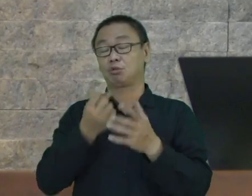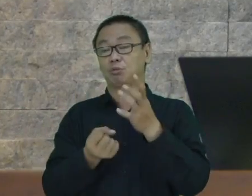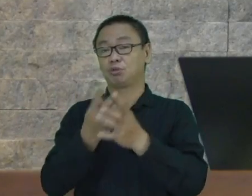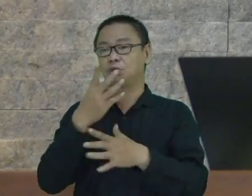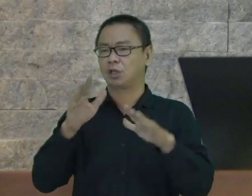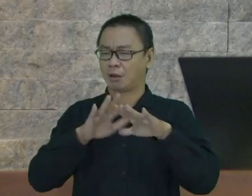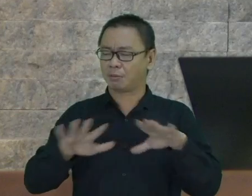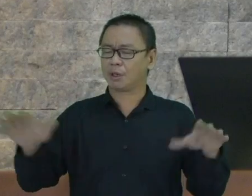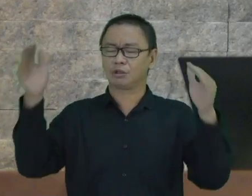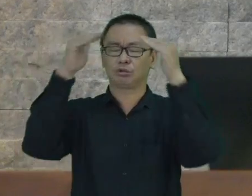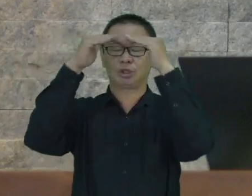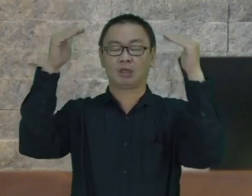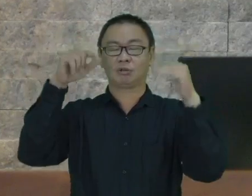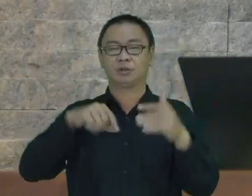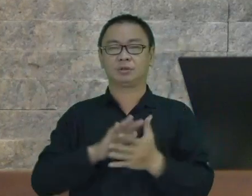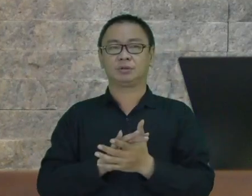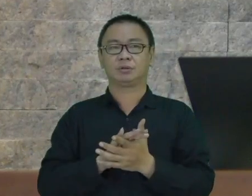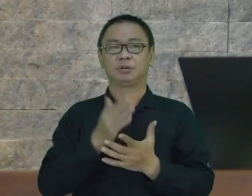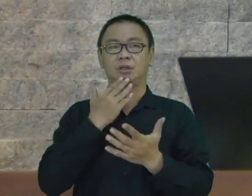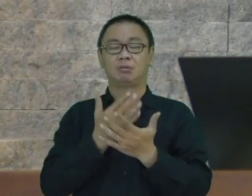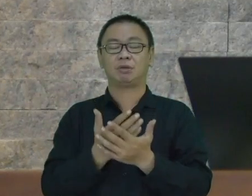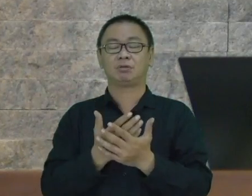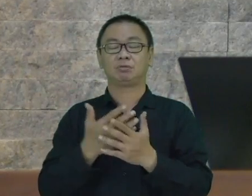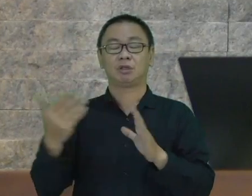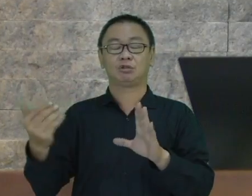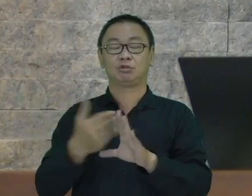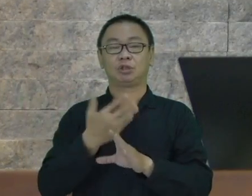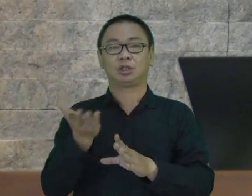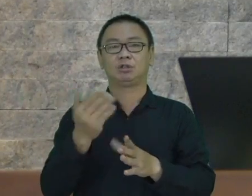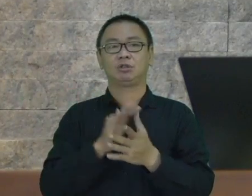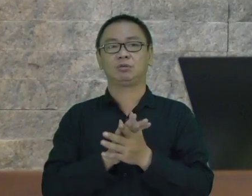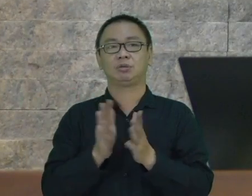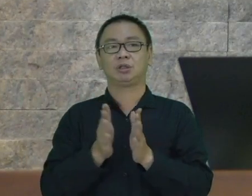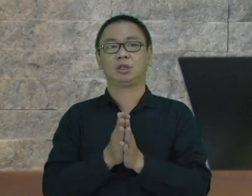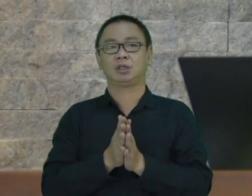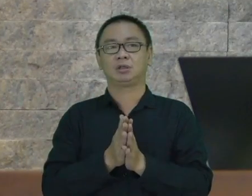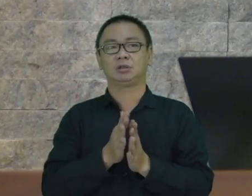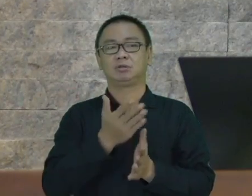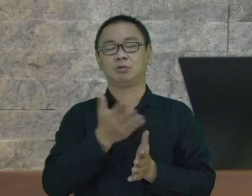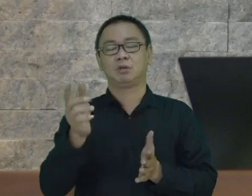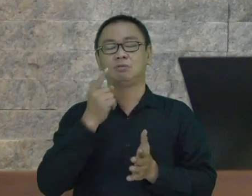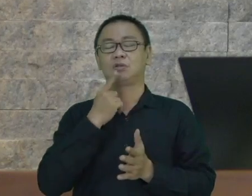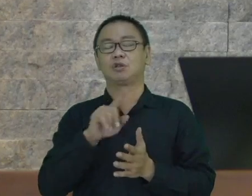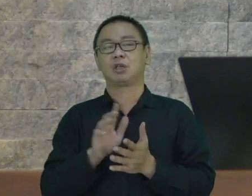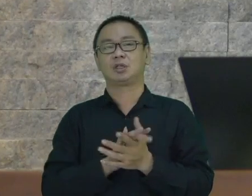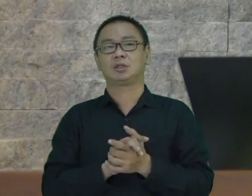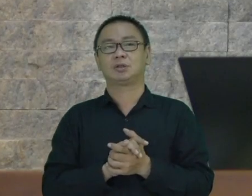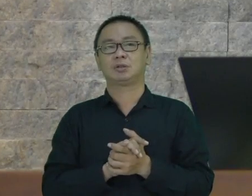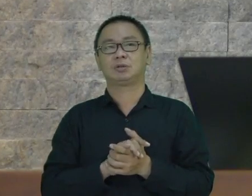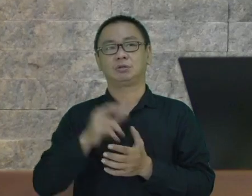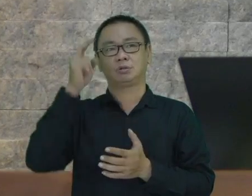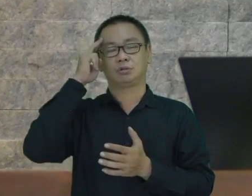itu. Selamat memasuki hidup dengan segala persoalannya.